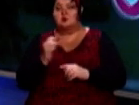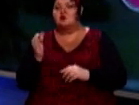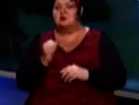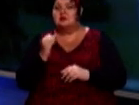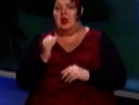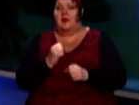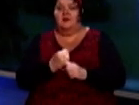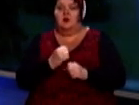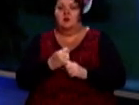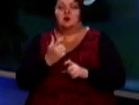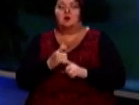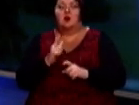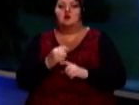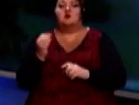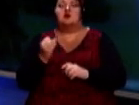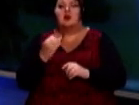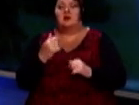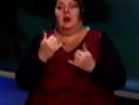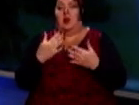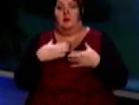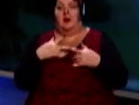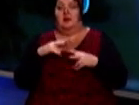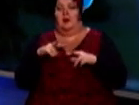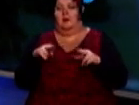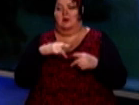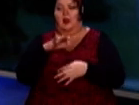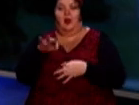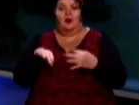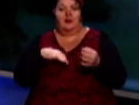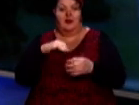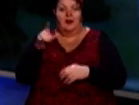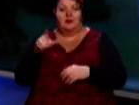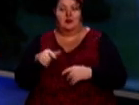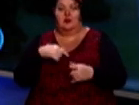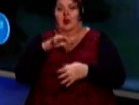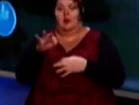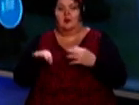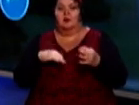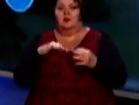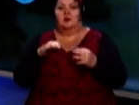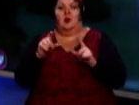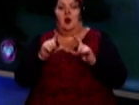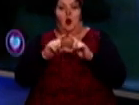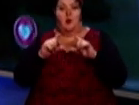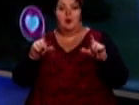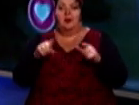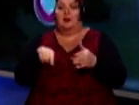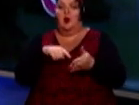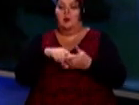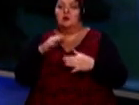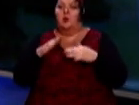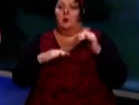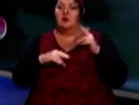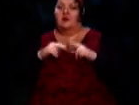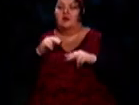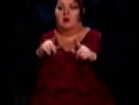робота, дуже цікава для мене, як для архітектора. Це я архітектор-об'єктчик, а містобудування для мене це було